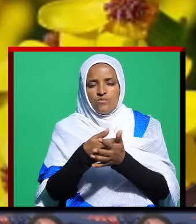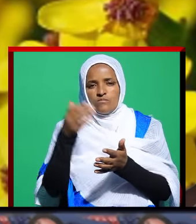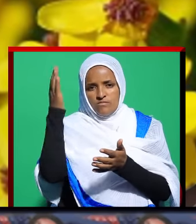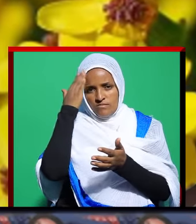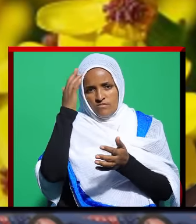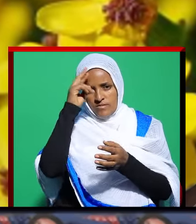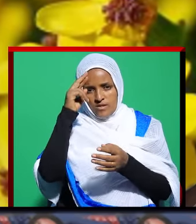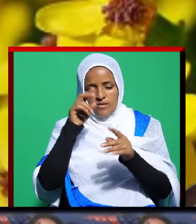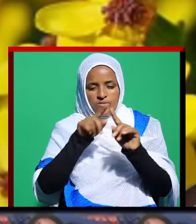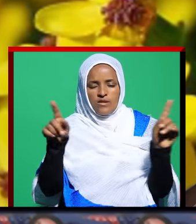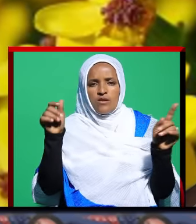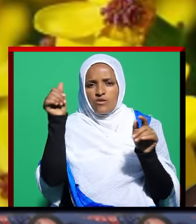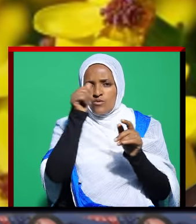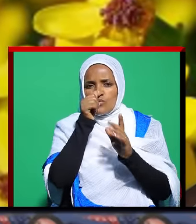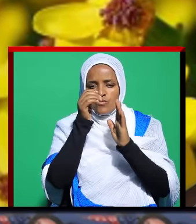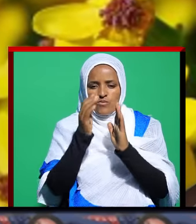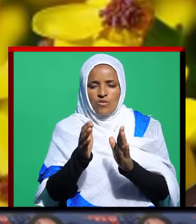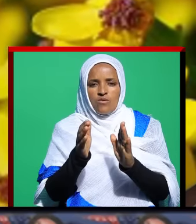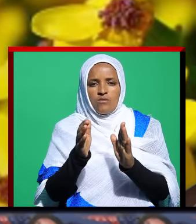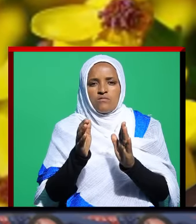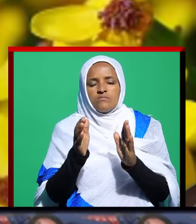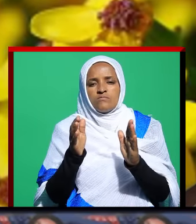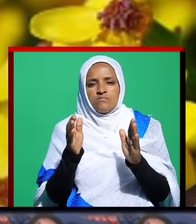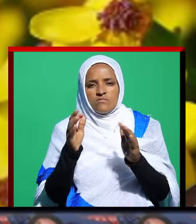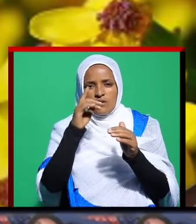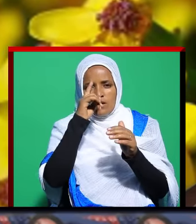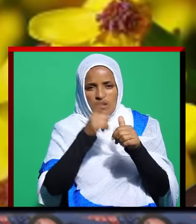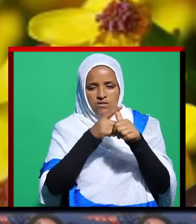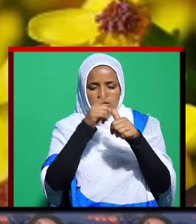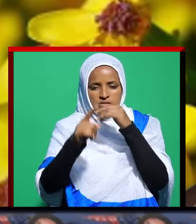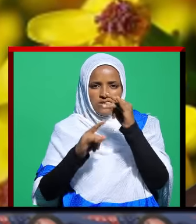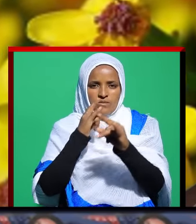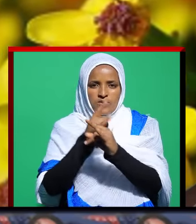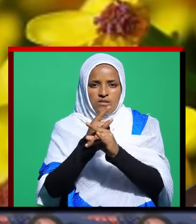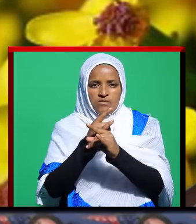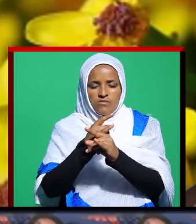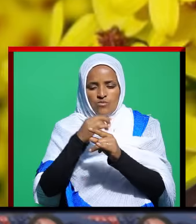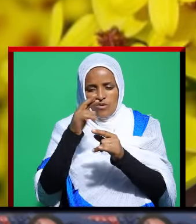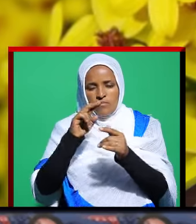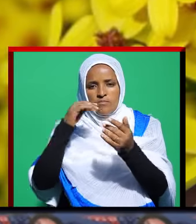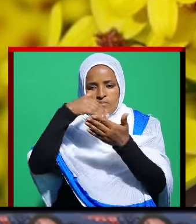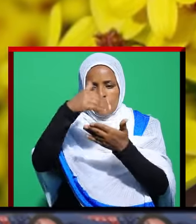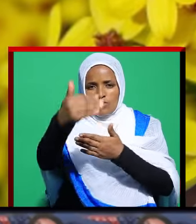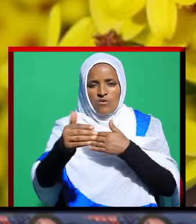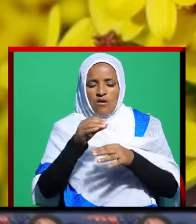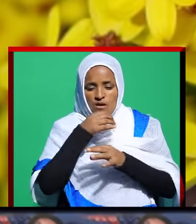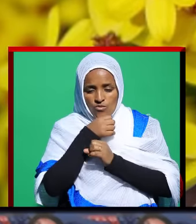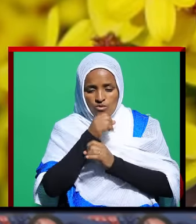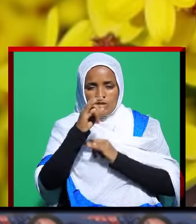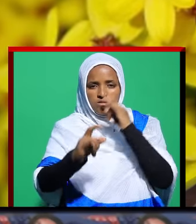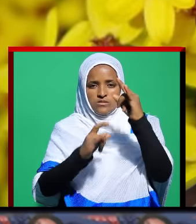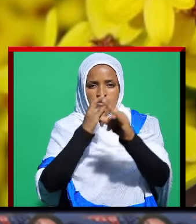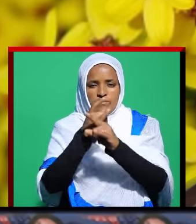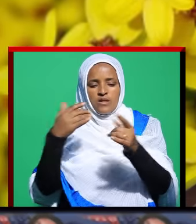እንደምናውቀው በተለይ ኢትዮጵያውያን ከአንድ ዘመን ወደሚቀጥለው ዘመን ወይም በተለምዶ አሮጌ ከምንለው